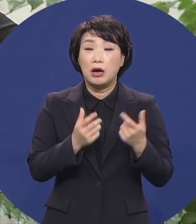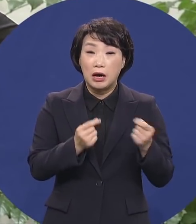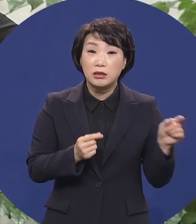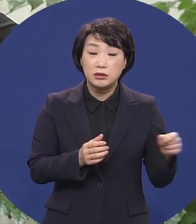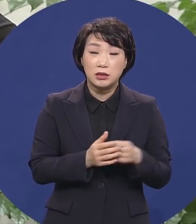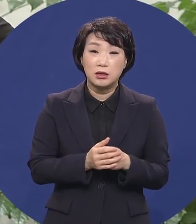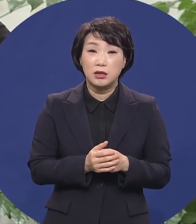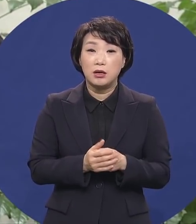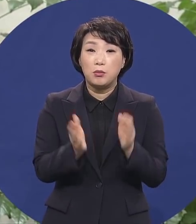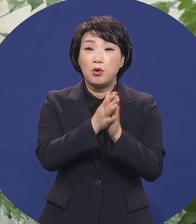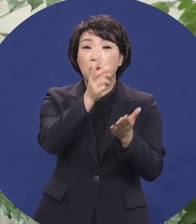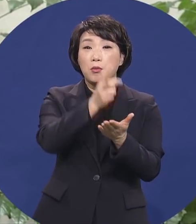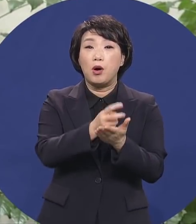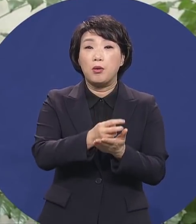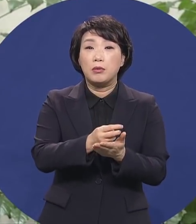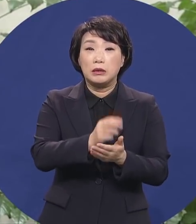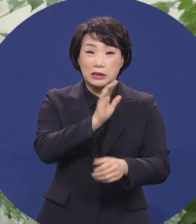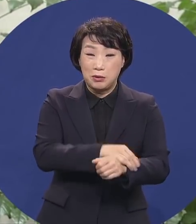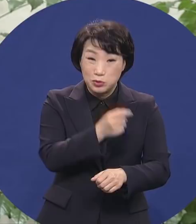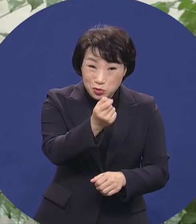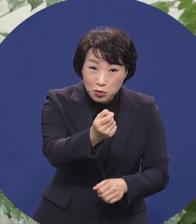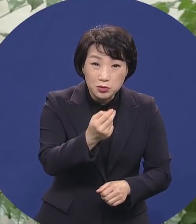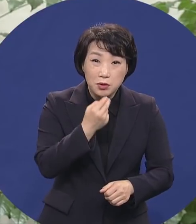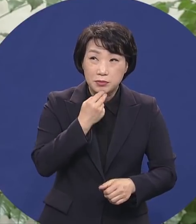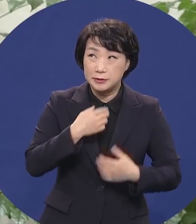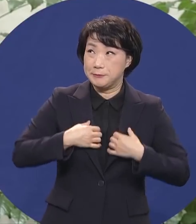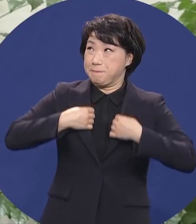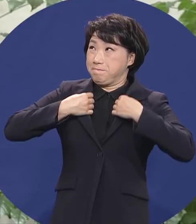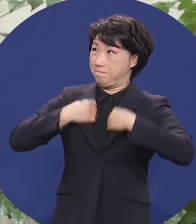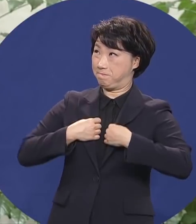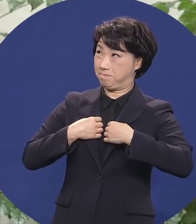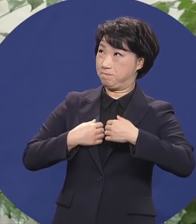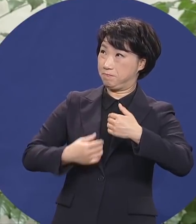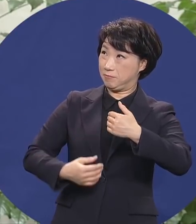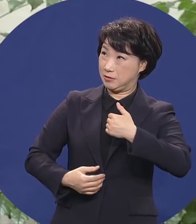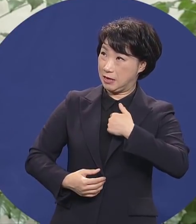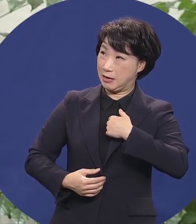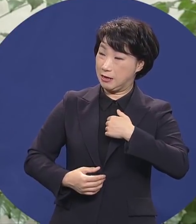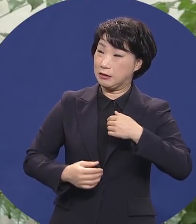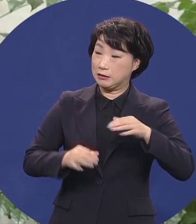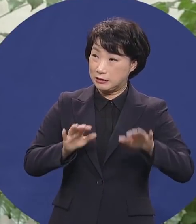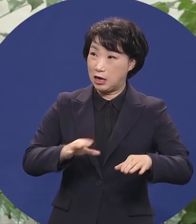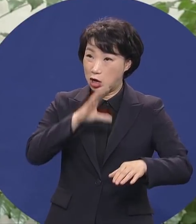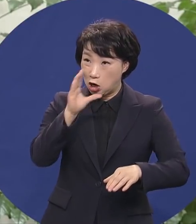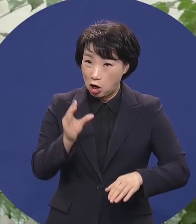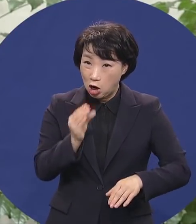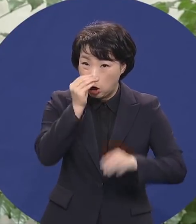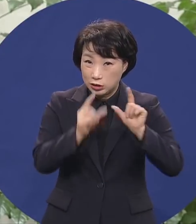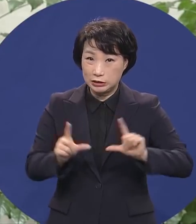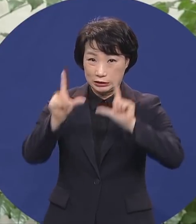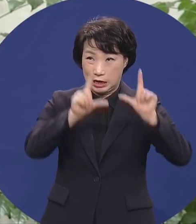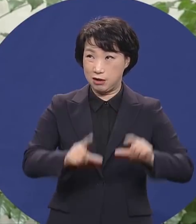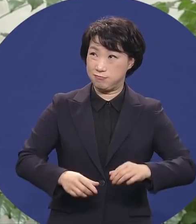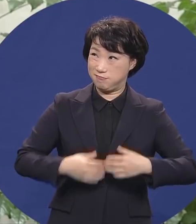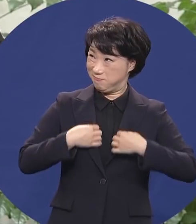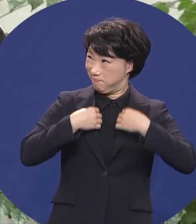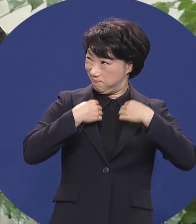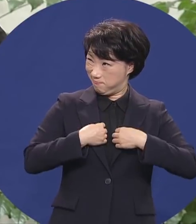그렇게 율법에 흠이 없이 내가 이래봬도 이만큼 거룩하게 살았어